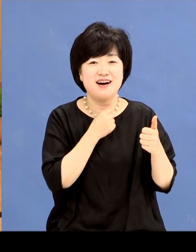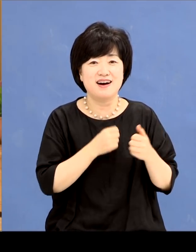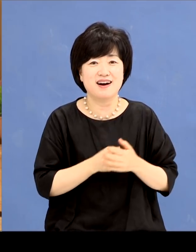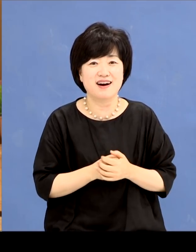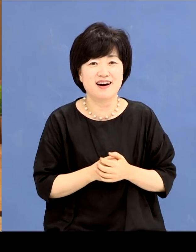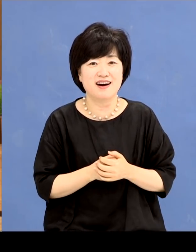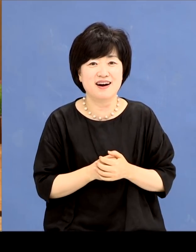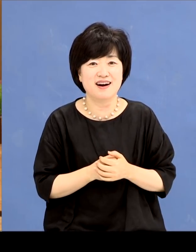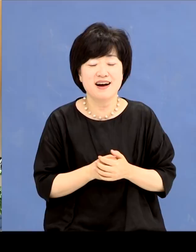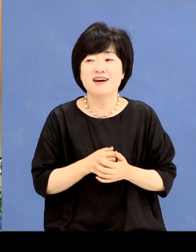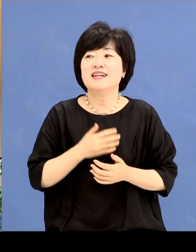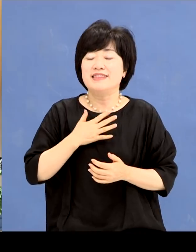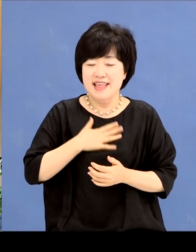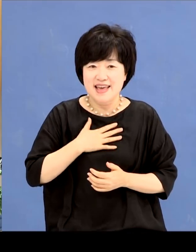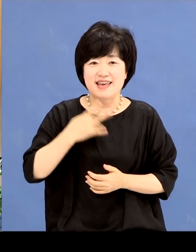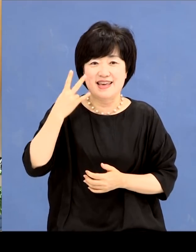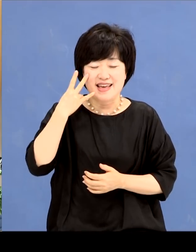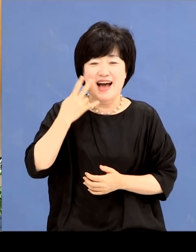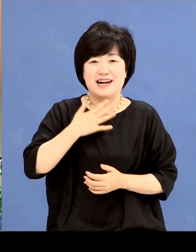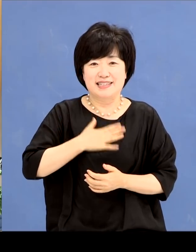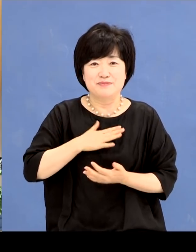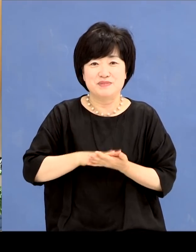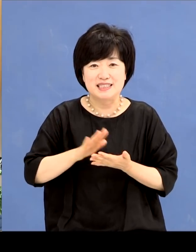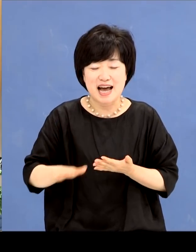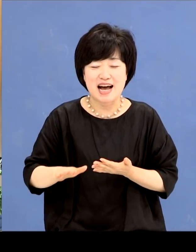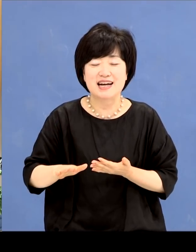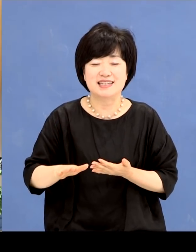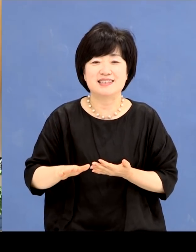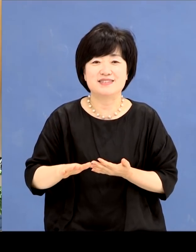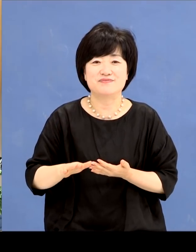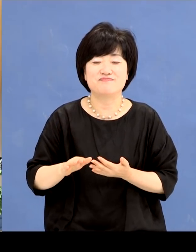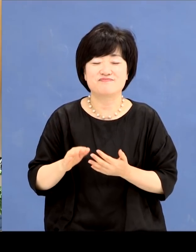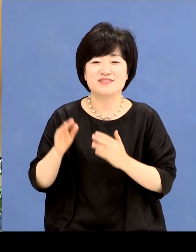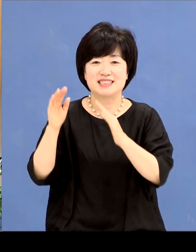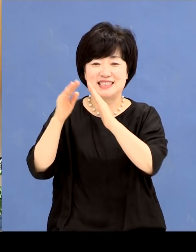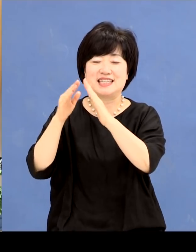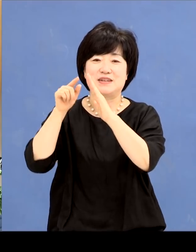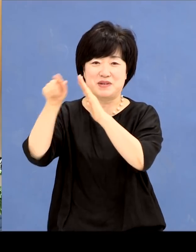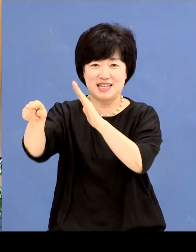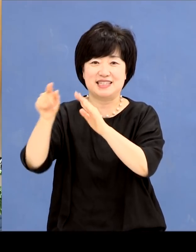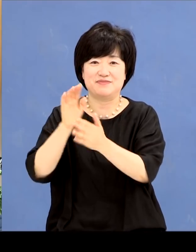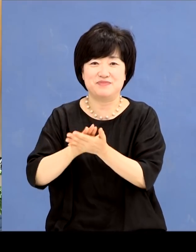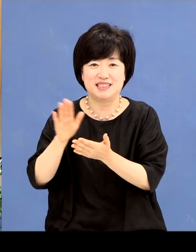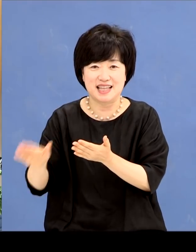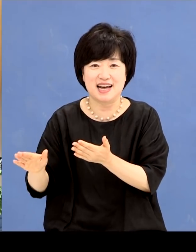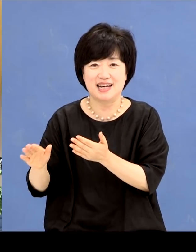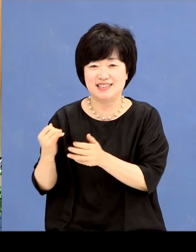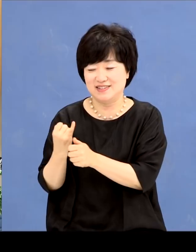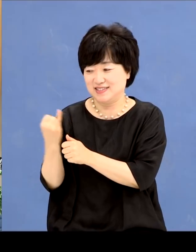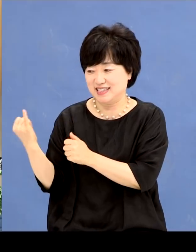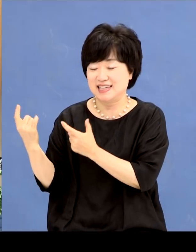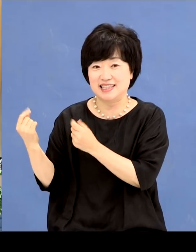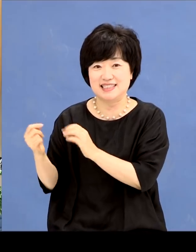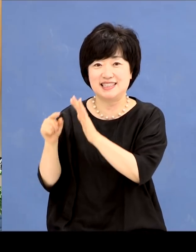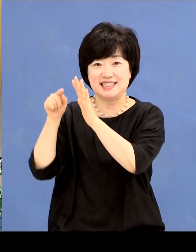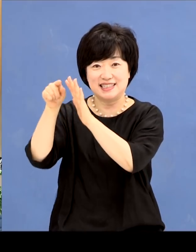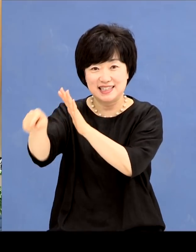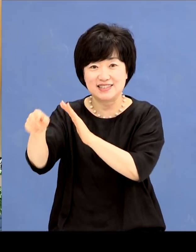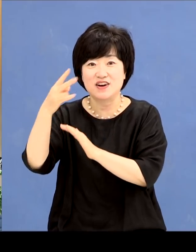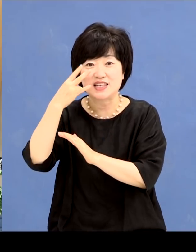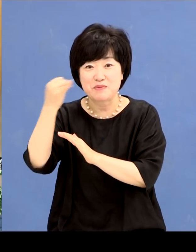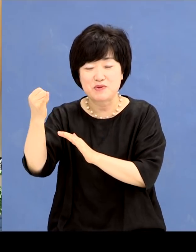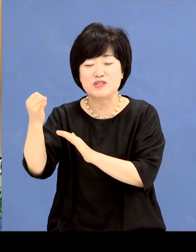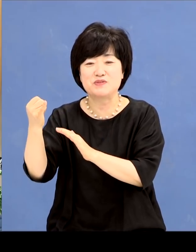무슨 일이 있으셨던 거예요? 그러니까요. 그래서 제가 알겠습니다. 주말에 찾아뵙겠습니다 하고 주말에 이제 아내와 함께 방문했죠. 그래서